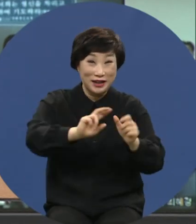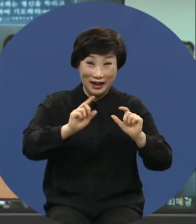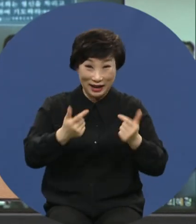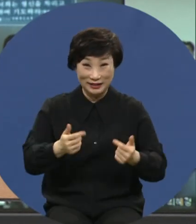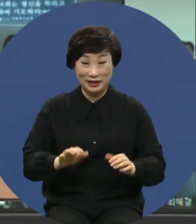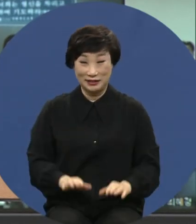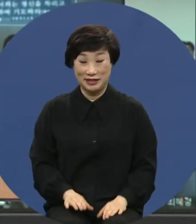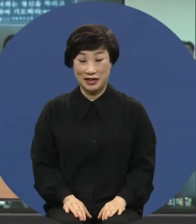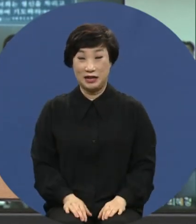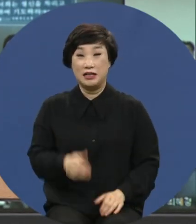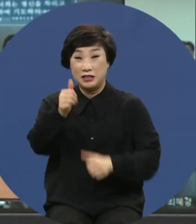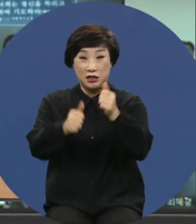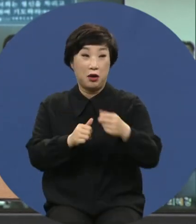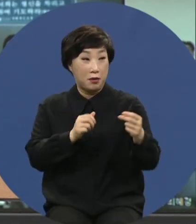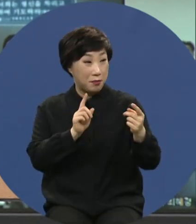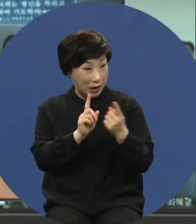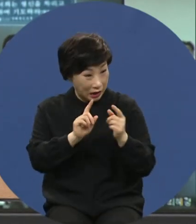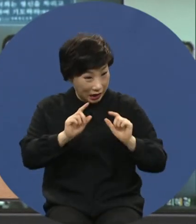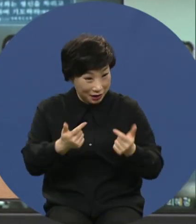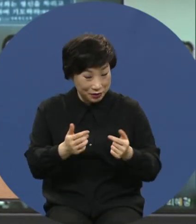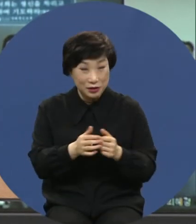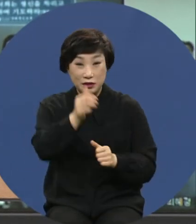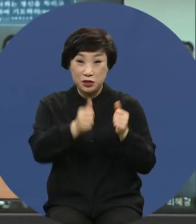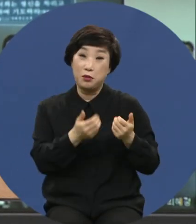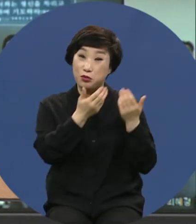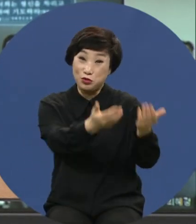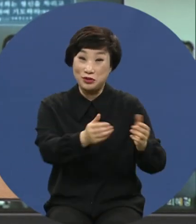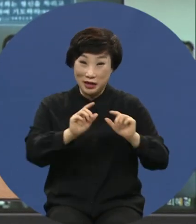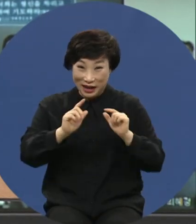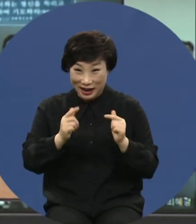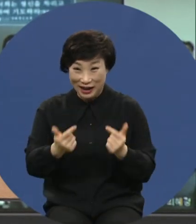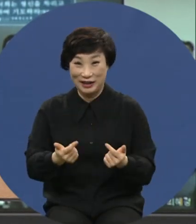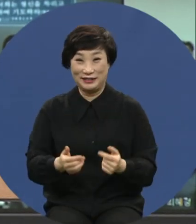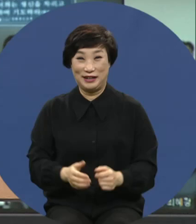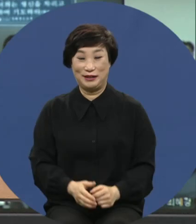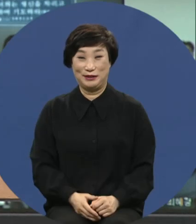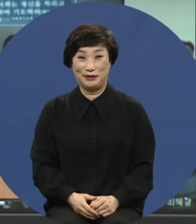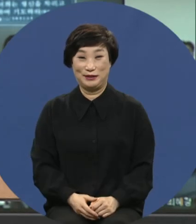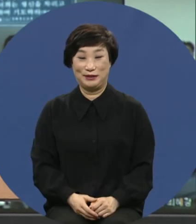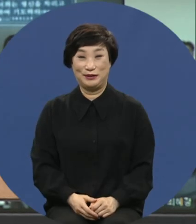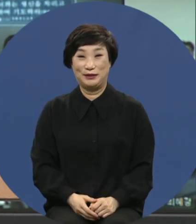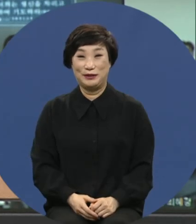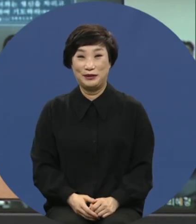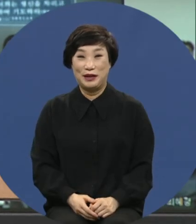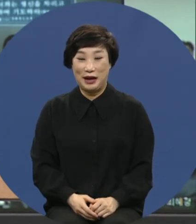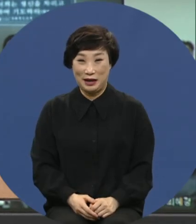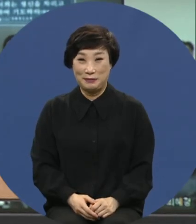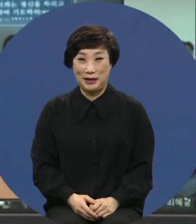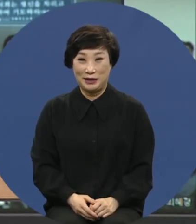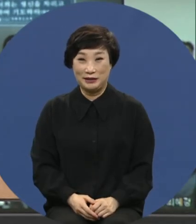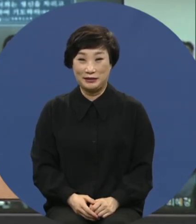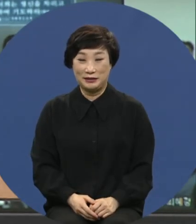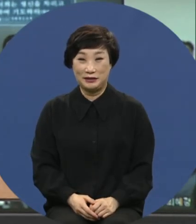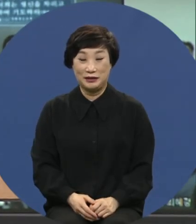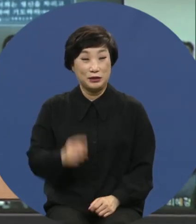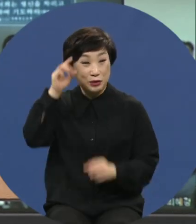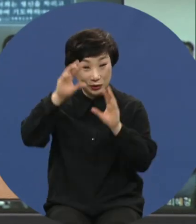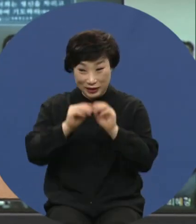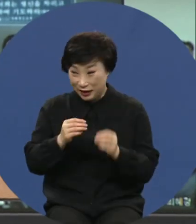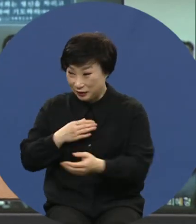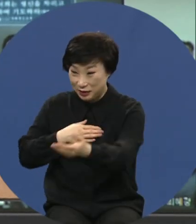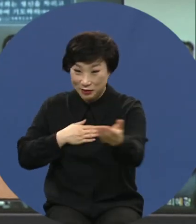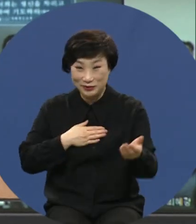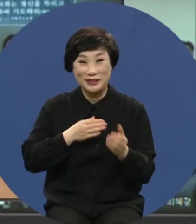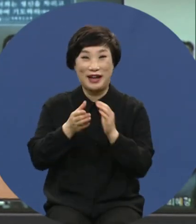않냐고, 시험을 받지도 아니하시고 시험하시도 아니하신다고 말씀하셨습니다. 동의하시면